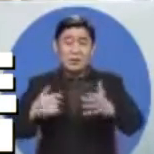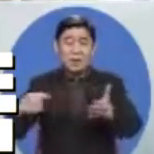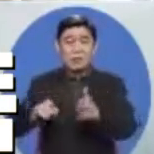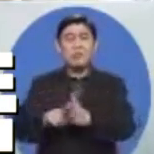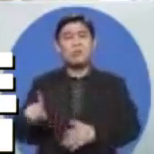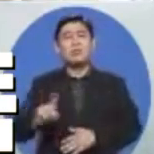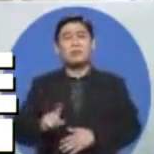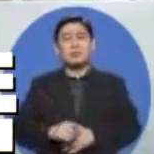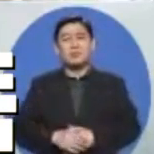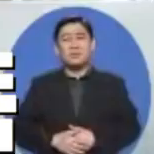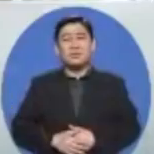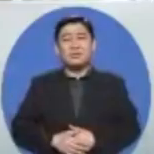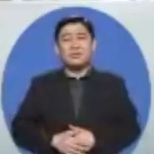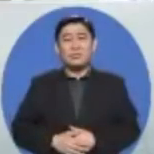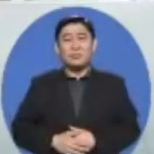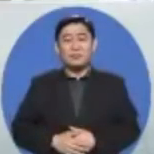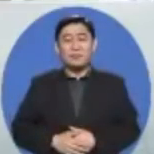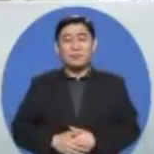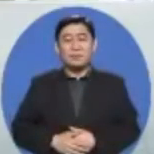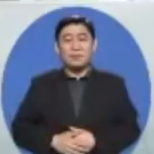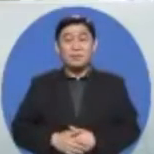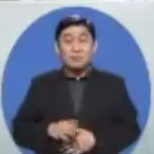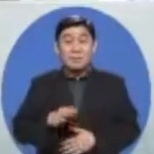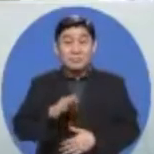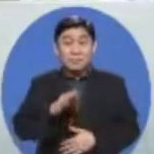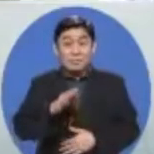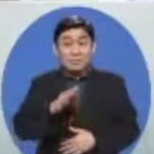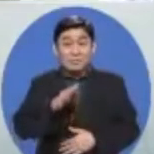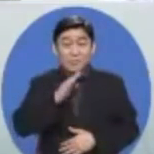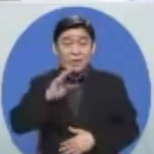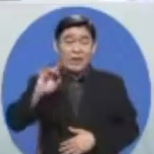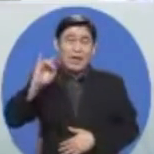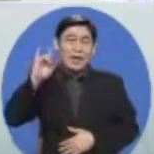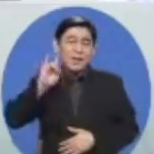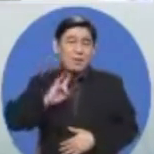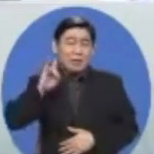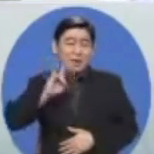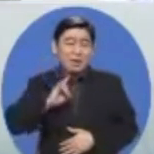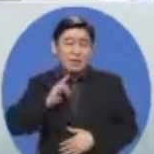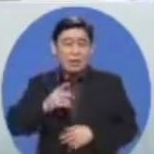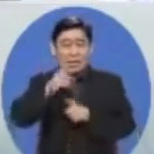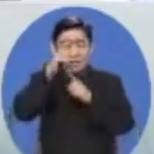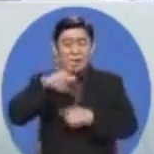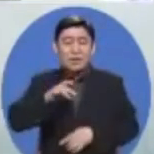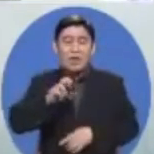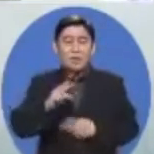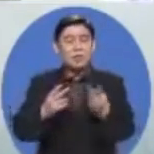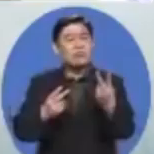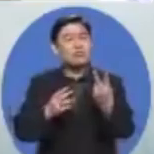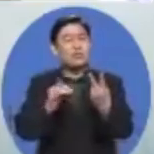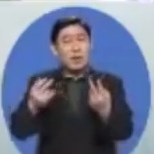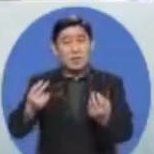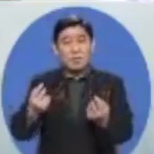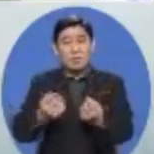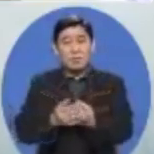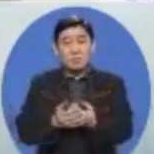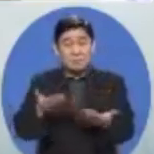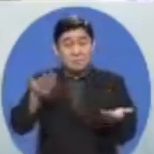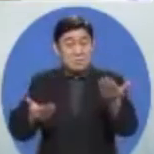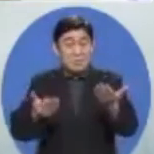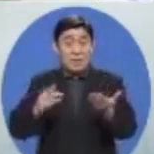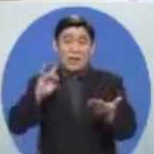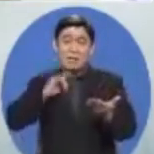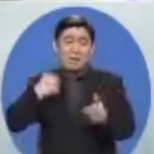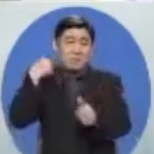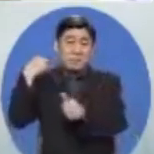위해서 이거 어떻게 해야 되는 것입니까? 어? 과연 박근혜와 이재명 가운데 박근혜